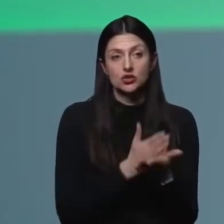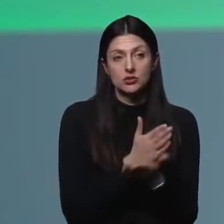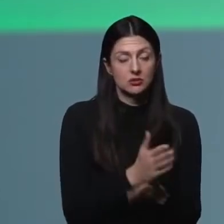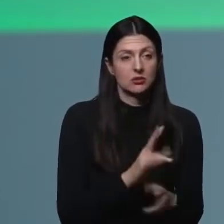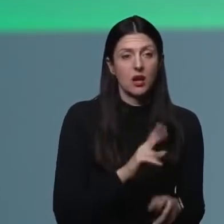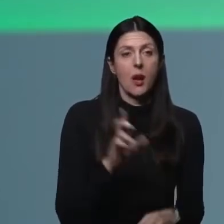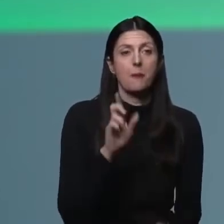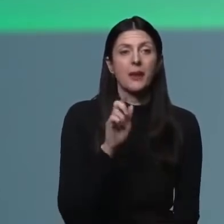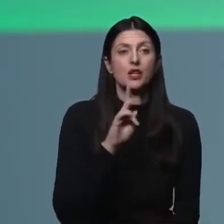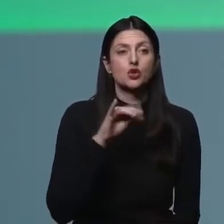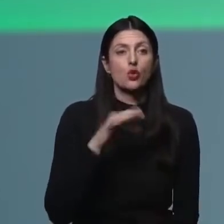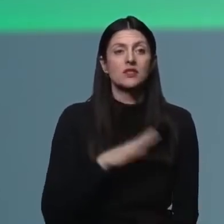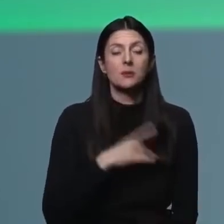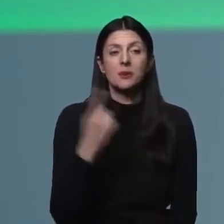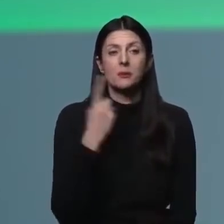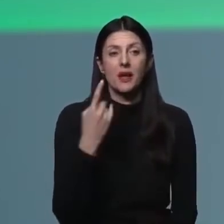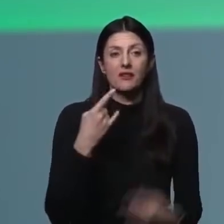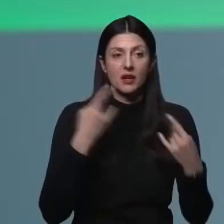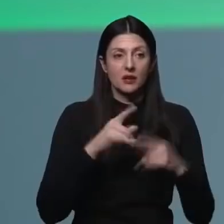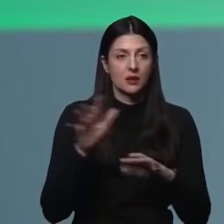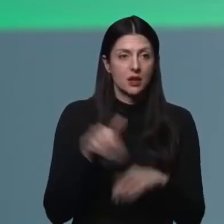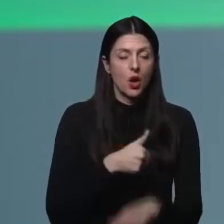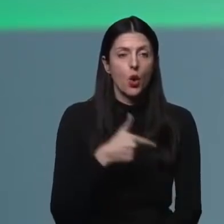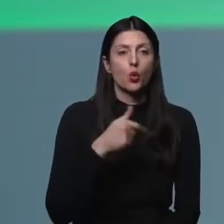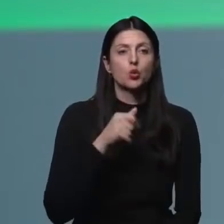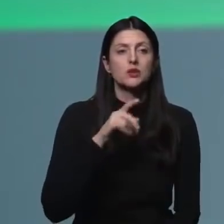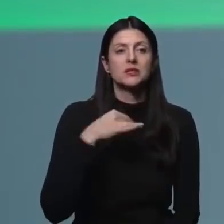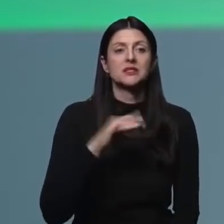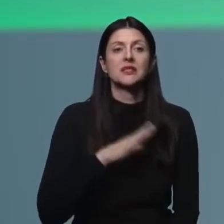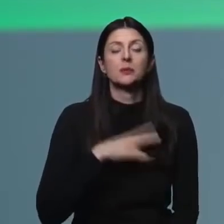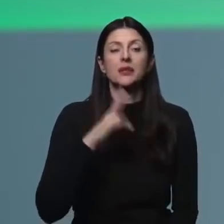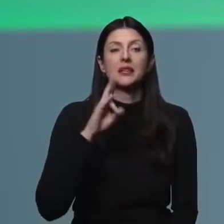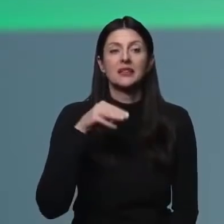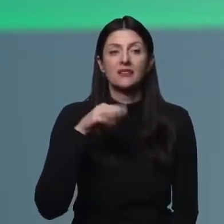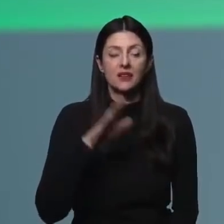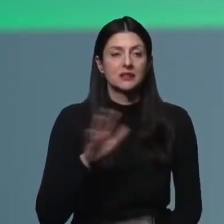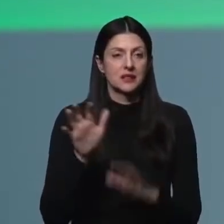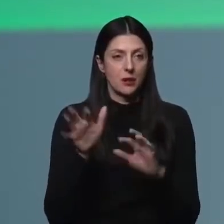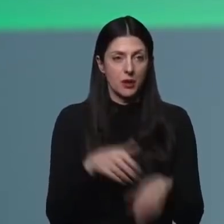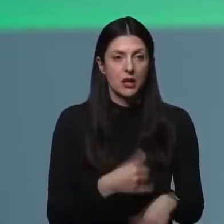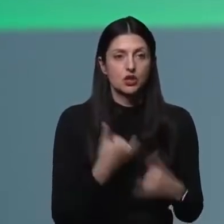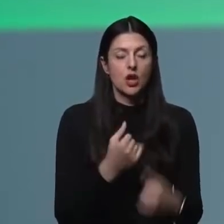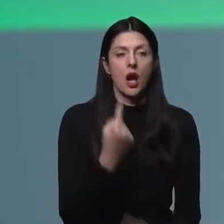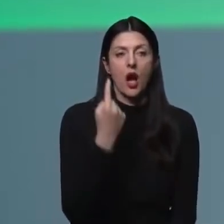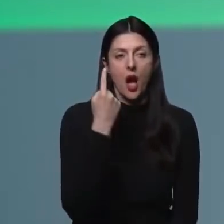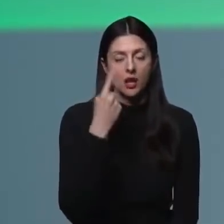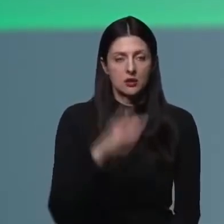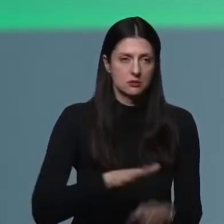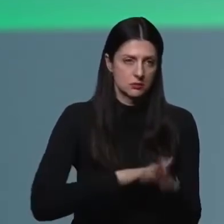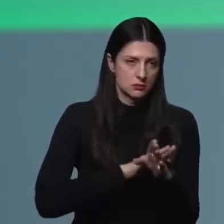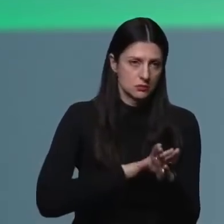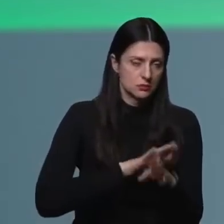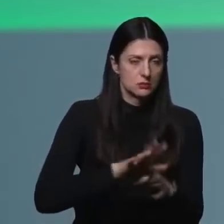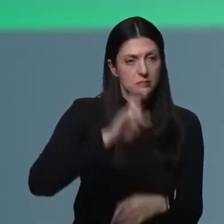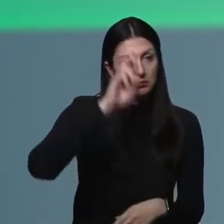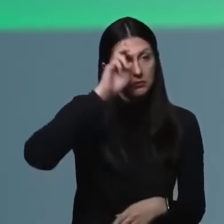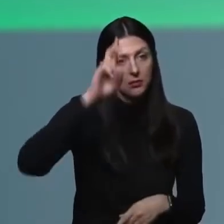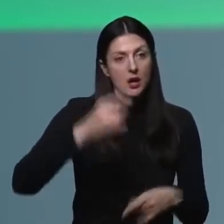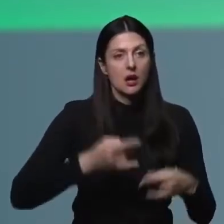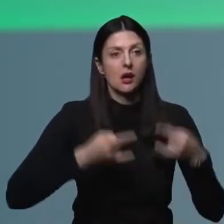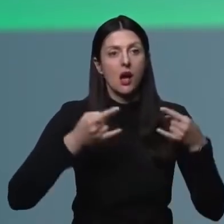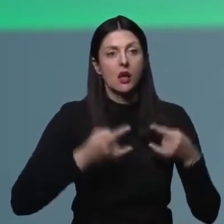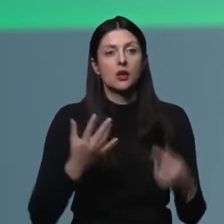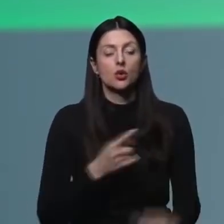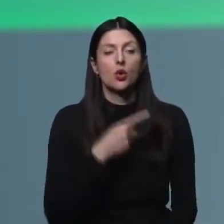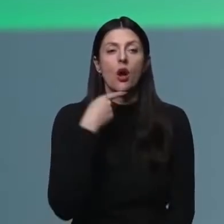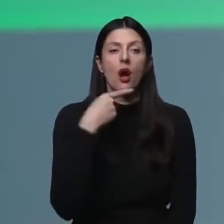был первый канал, забрали. У Гусинского был НТВ, забрали. И сейчас там один сплошной федеральный канал, который